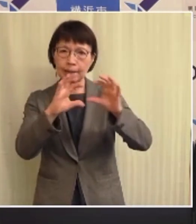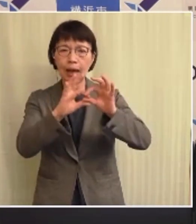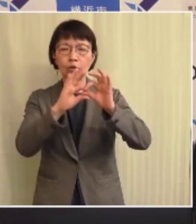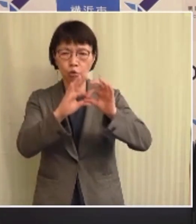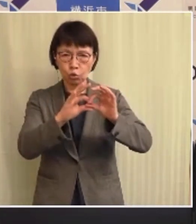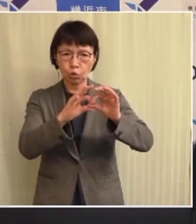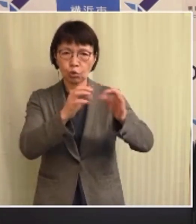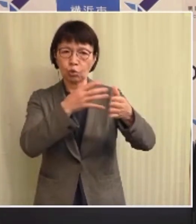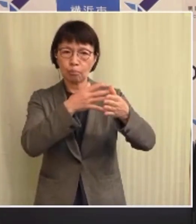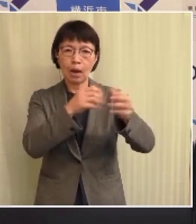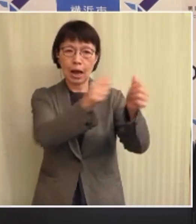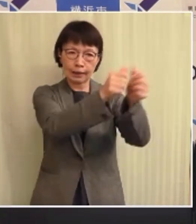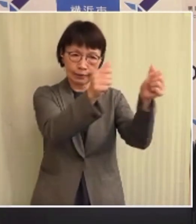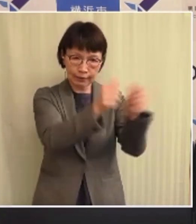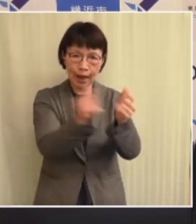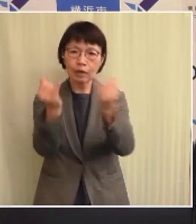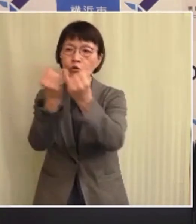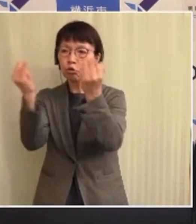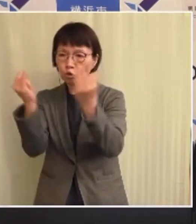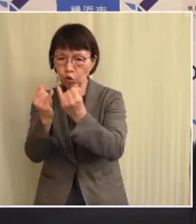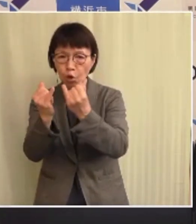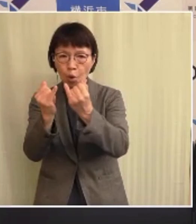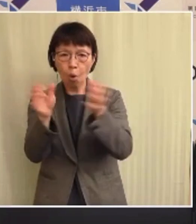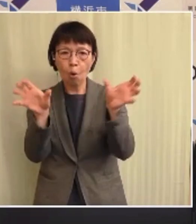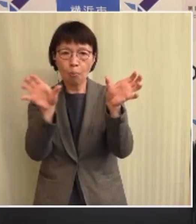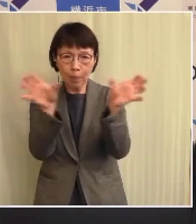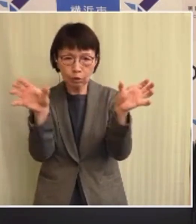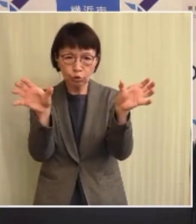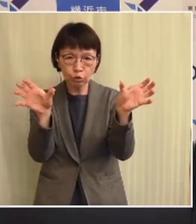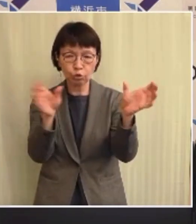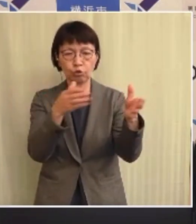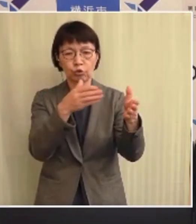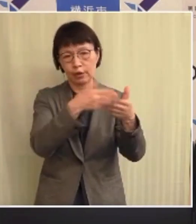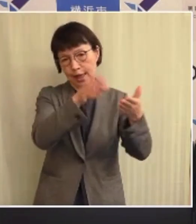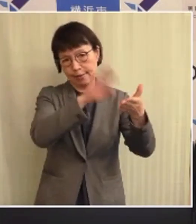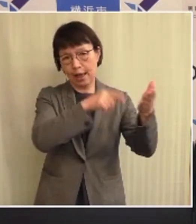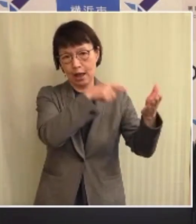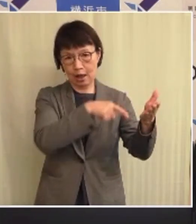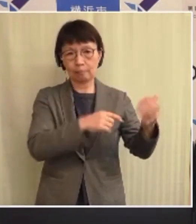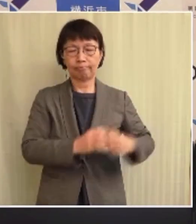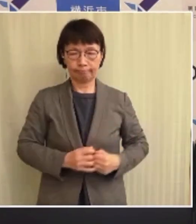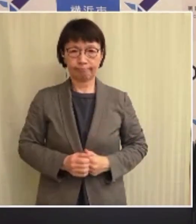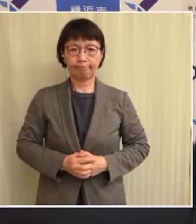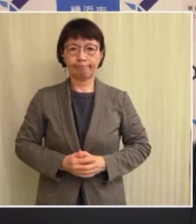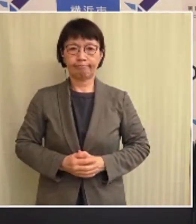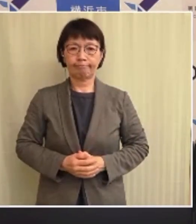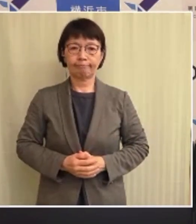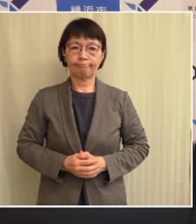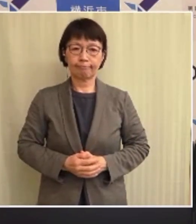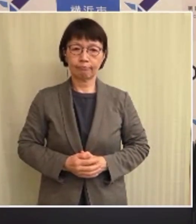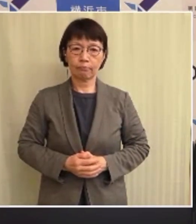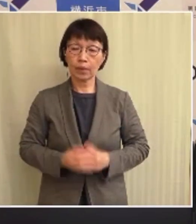するデータ、男女別のデータ、この左側がまず、男女別のデータなんですが、